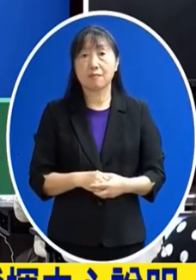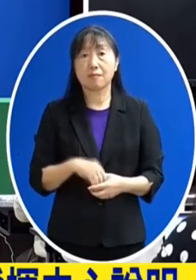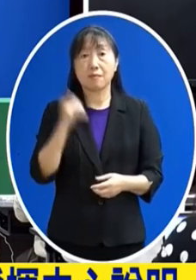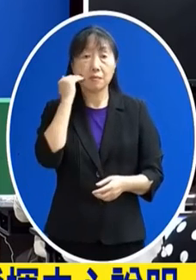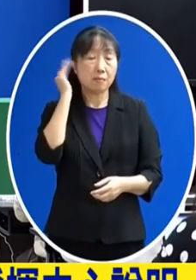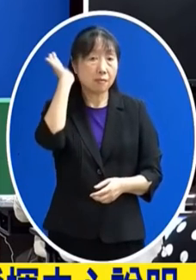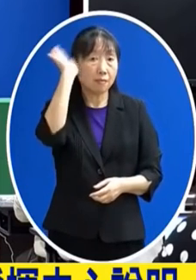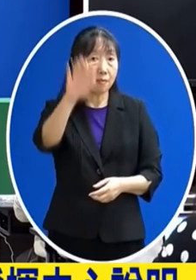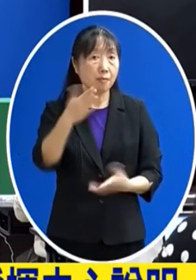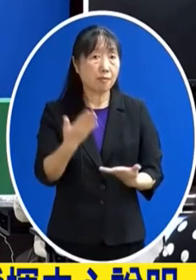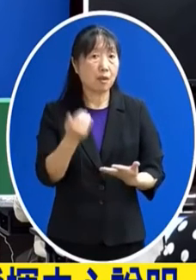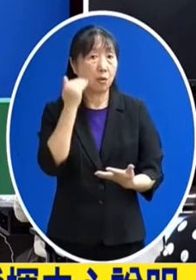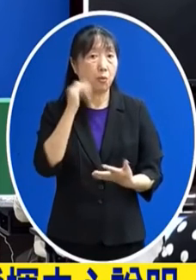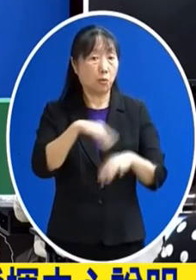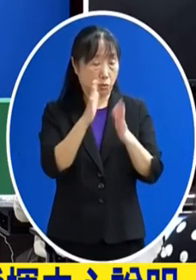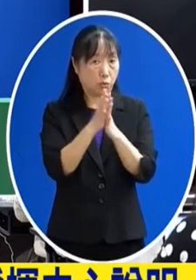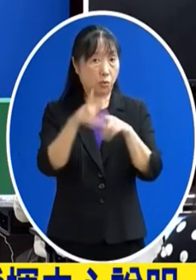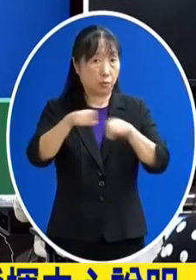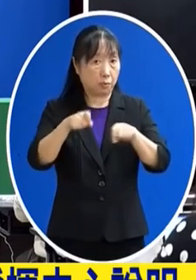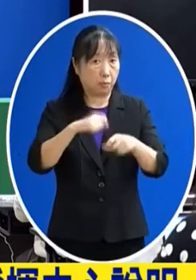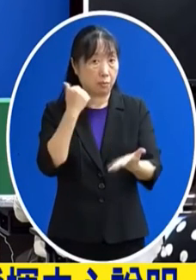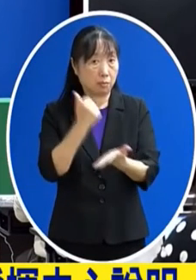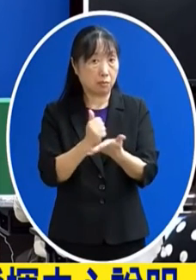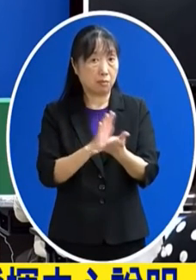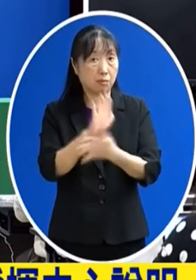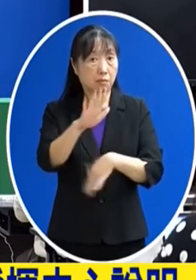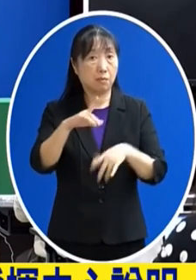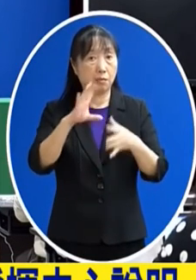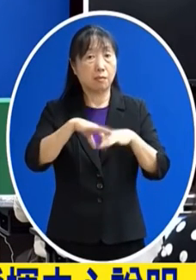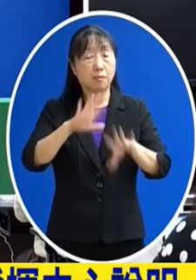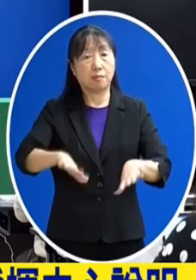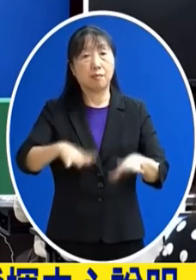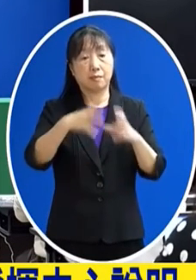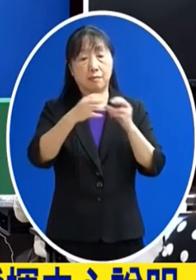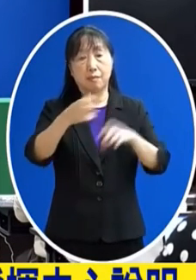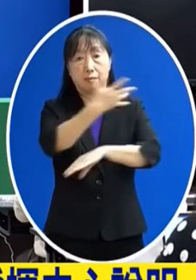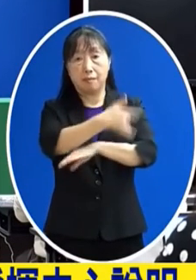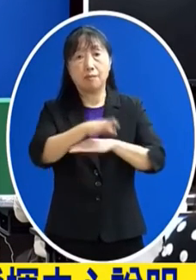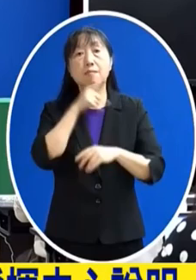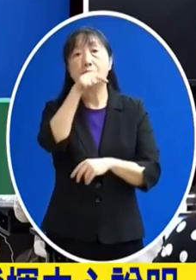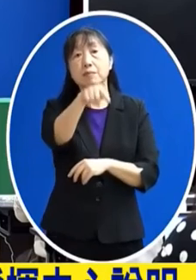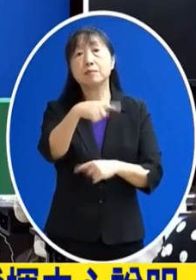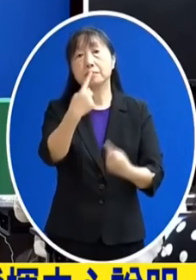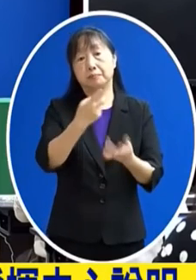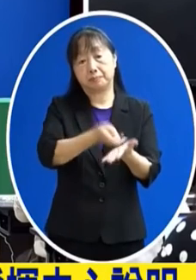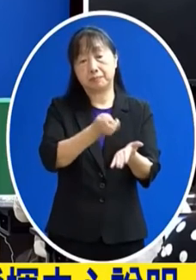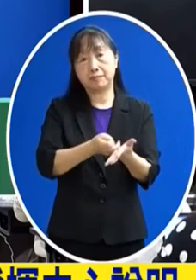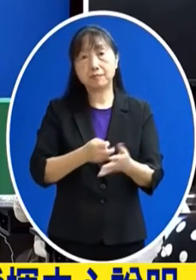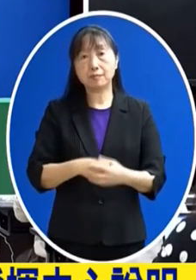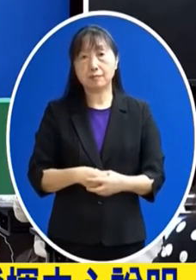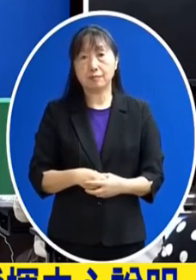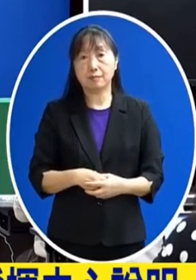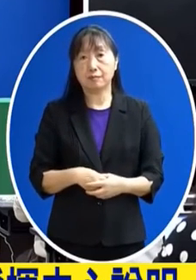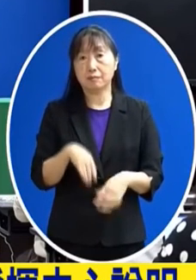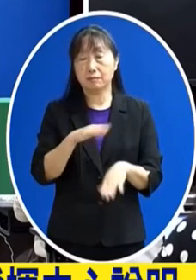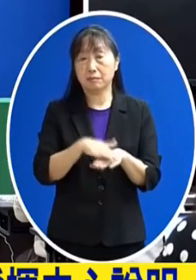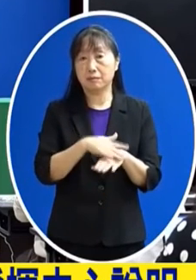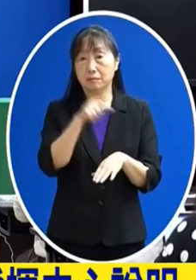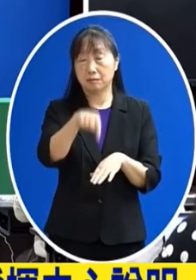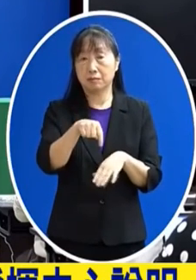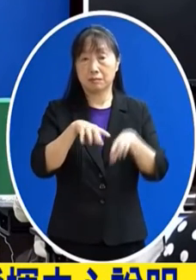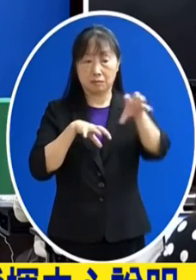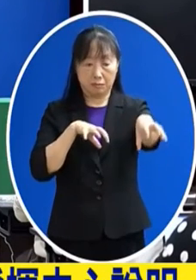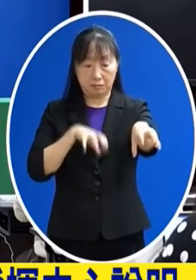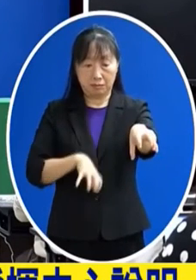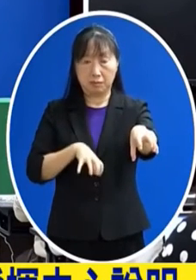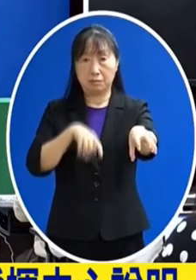未来我们旅游泡泡真的成型之后，因为毕竟现在帛琉的是较为严格的，那会不会就是在这样两